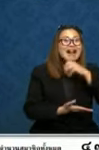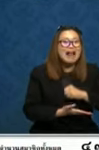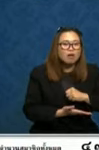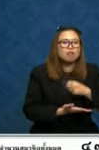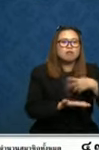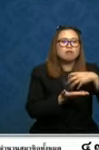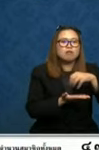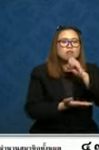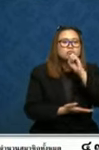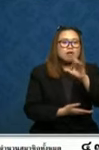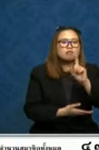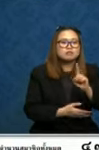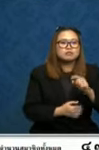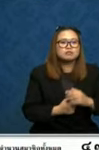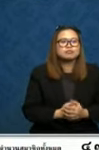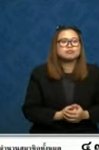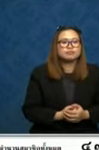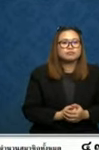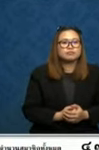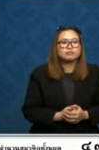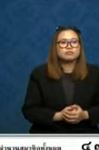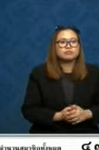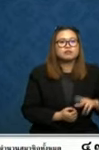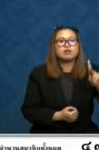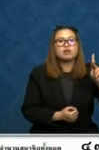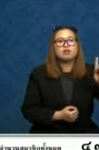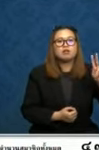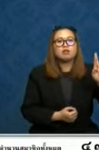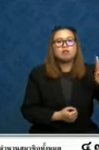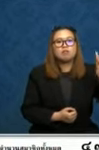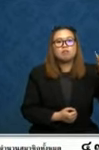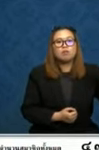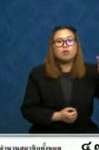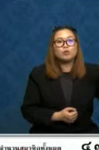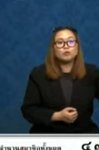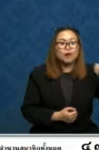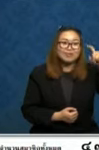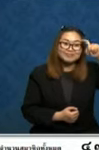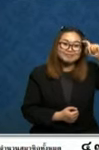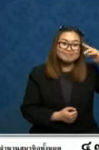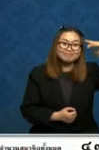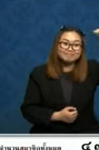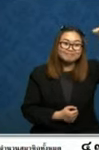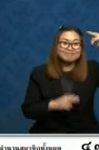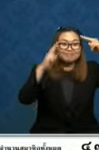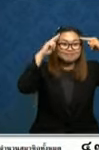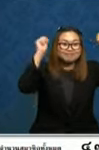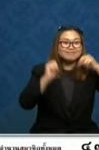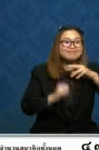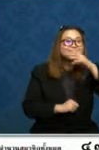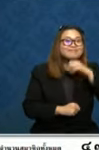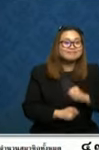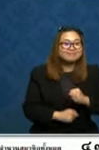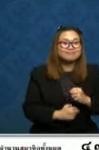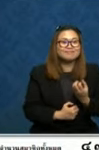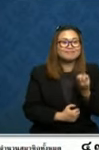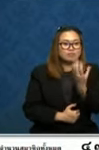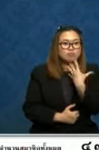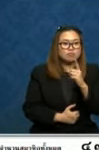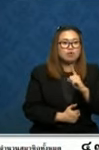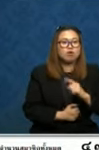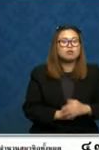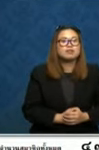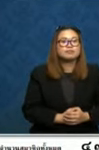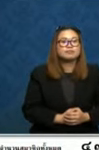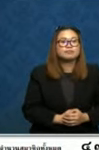ใหม่นี่ไม่รู้ว่าจะมีทิศทางอย่างไรต่อกรมน.นะครับนายกคนก่อนท่านนายกเศรษฐาบอกว่าจะมีการปรับลดอัตรากำลังของก